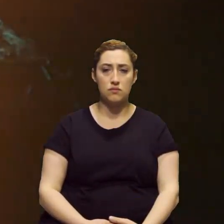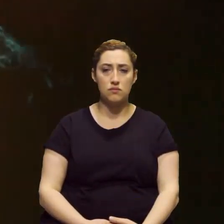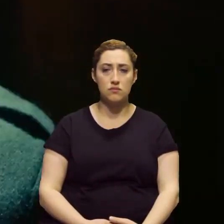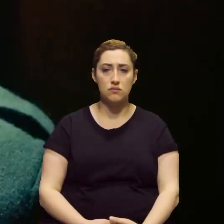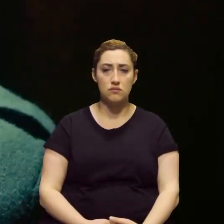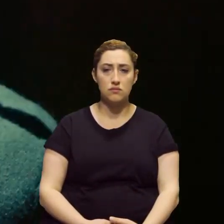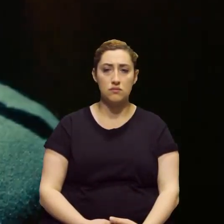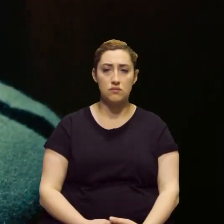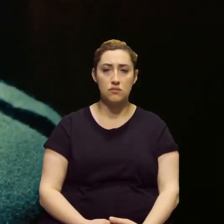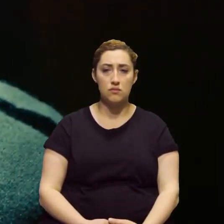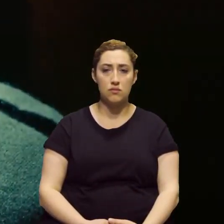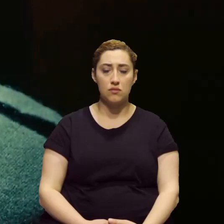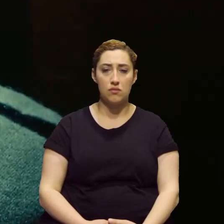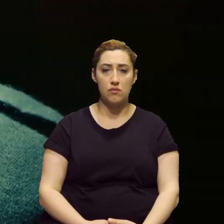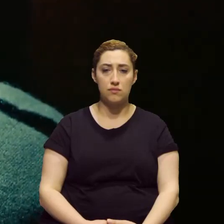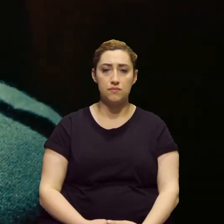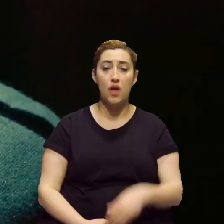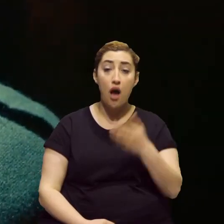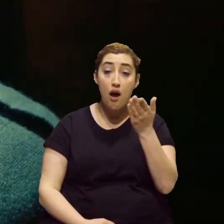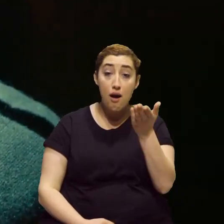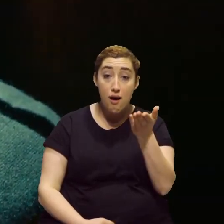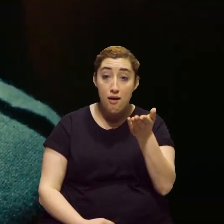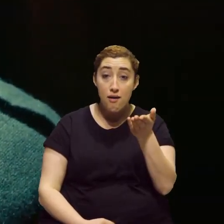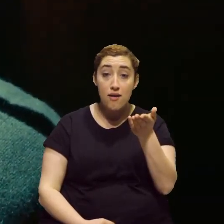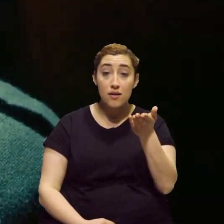Fethi gevşeyip sırıttı.